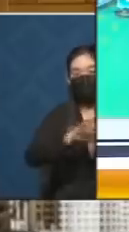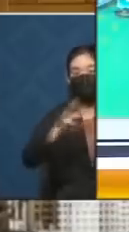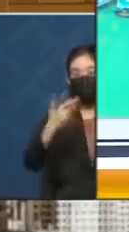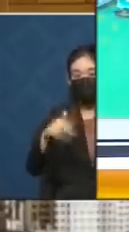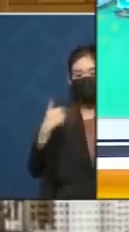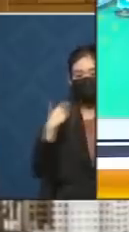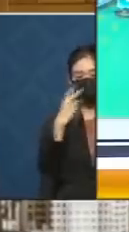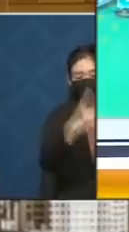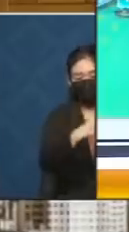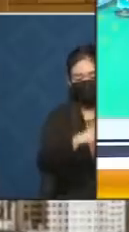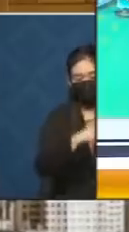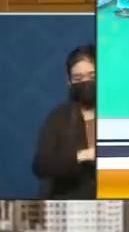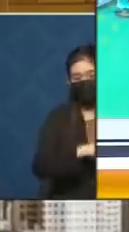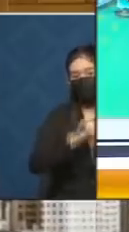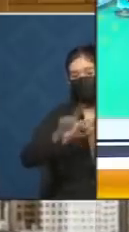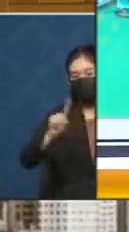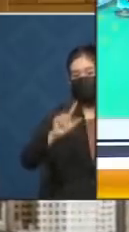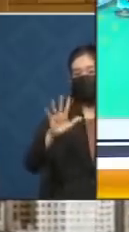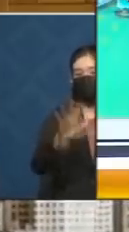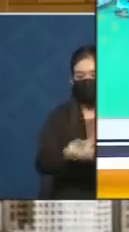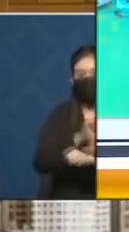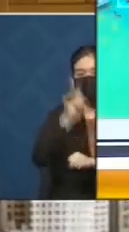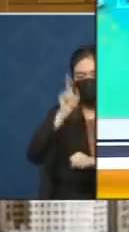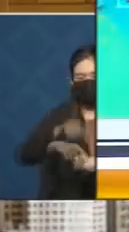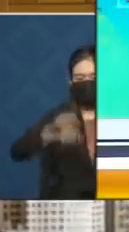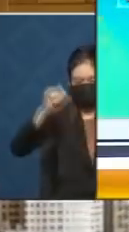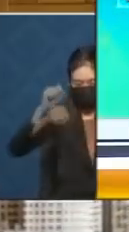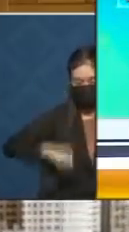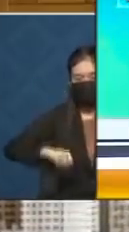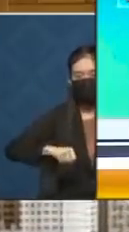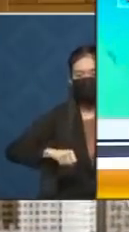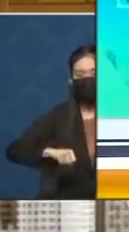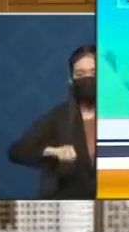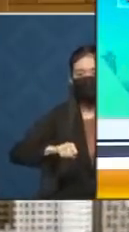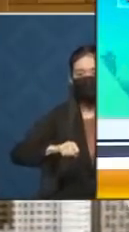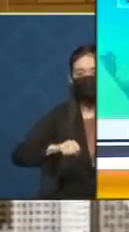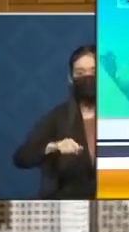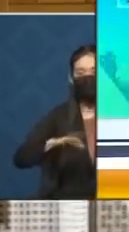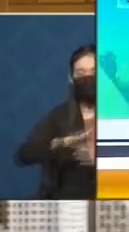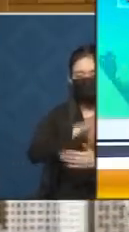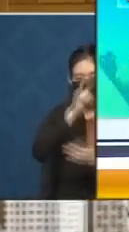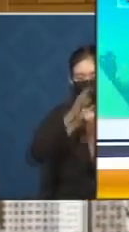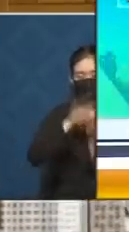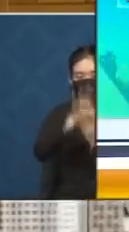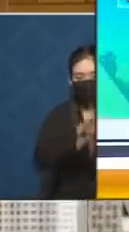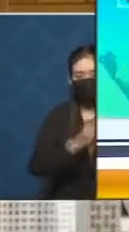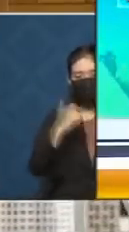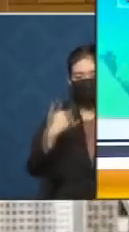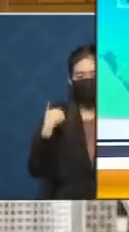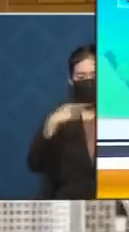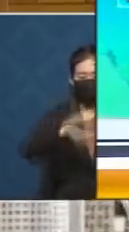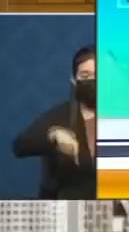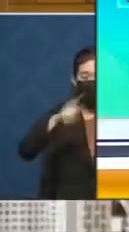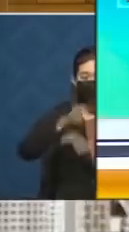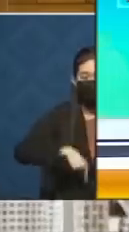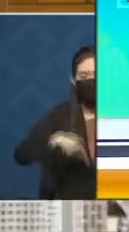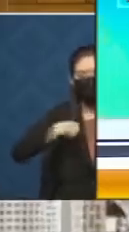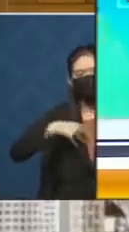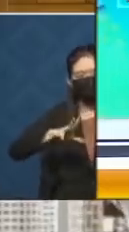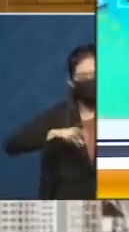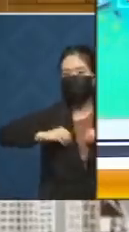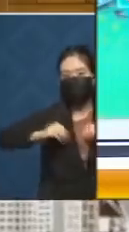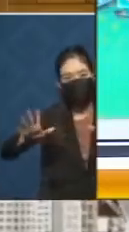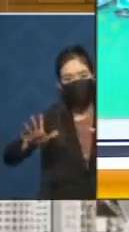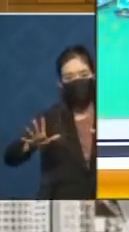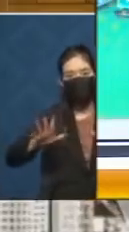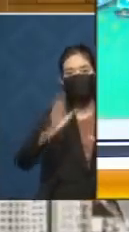รับหลักการแก้ไขแล้วไปลงประชามติกันอีกรอบนะอันนี้คือวาทะของพริษวัชรสินธุฮะ ค่ะ นะที